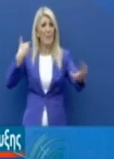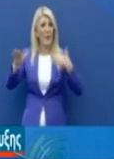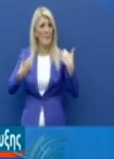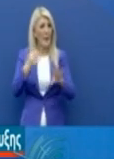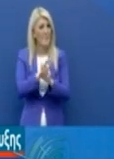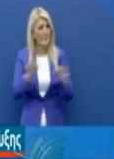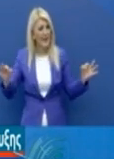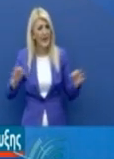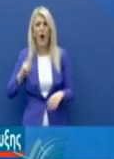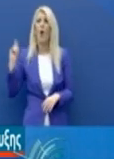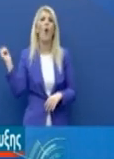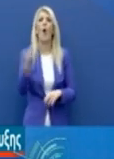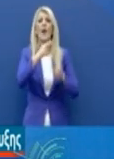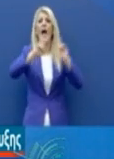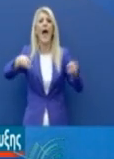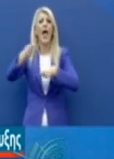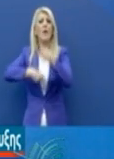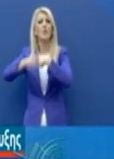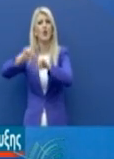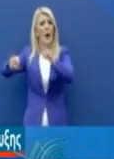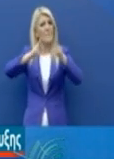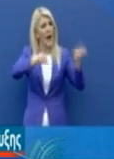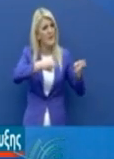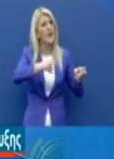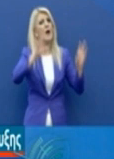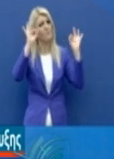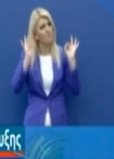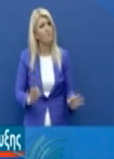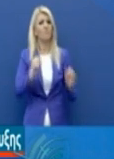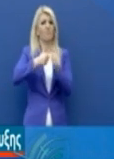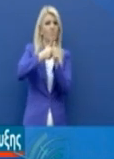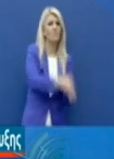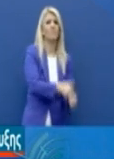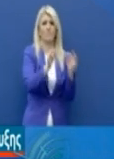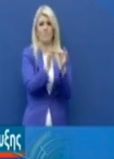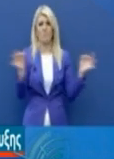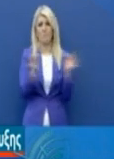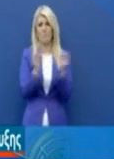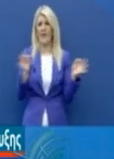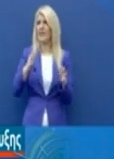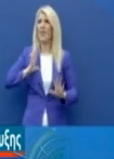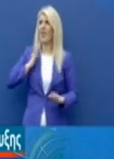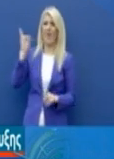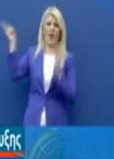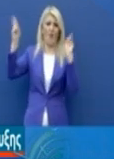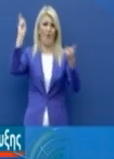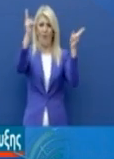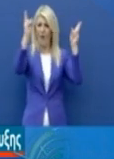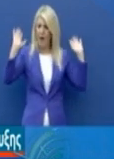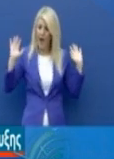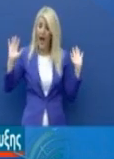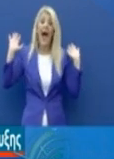σχεδόν όλα τα εμπορικά καταστήματα πλην ελαχίστων εξαιρέσεων τηρούσαν τα μέτρα και δεν θέλω να κατηγορήσω κανέναν. Πρέπει όμως